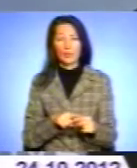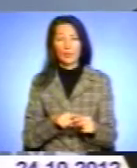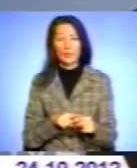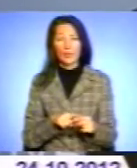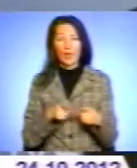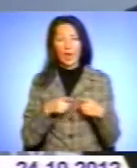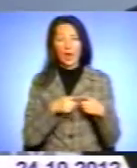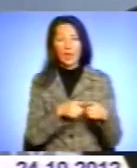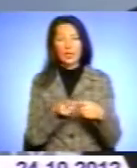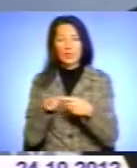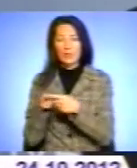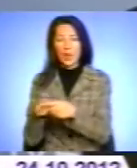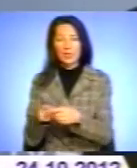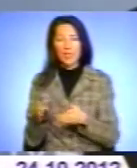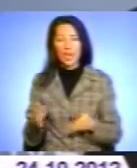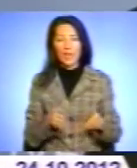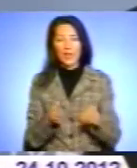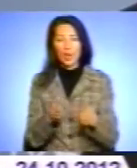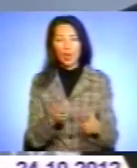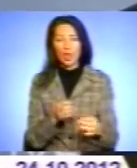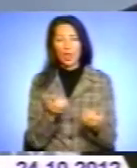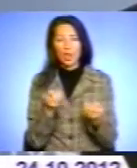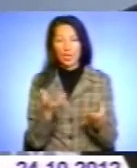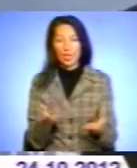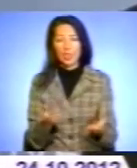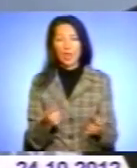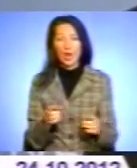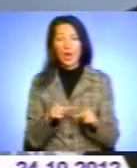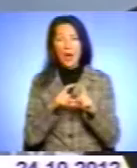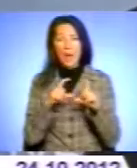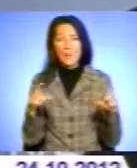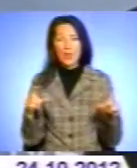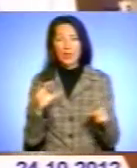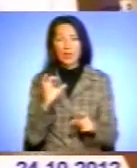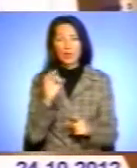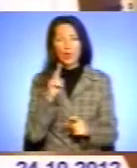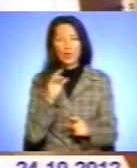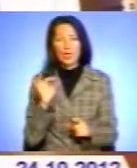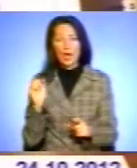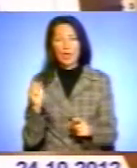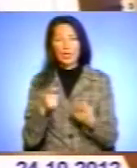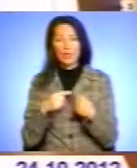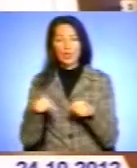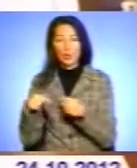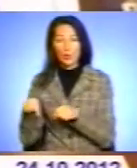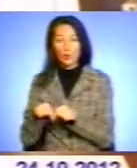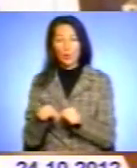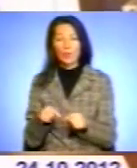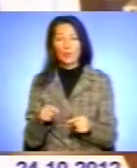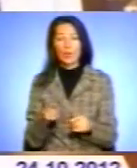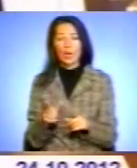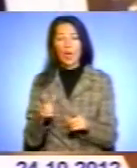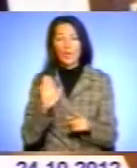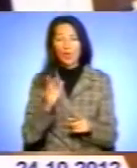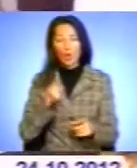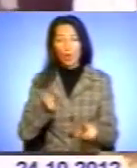развязки дорожные, ну и, конечно, объекты социальной инфраструктуры. В рамках візиту Віктор Янукович також